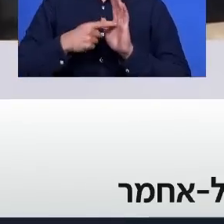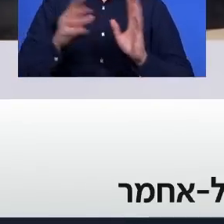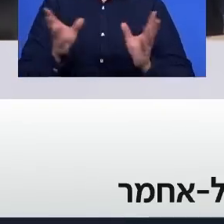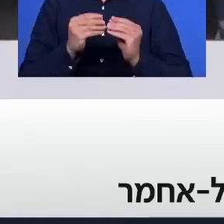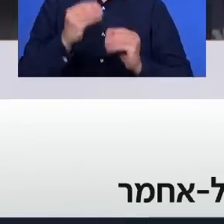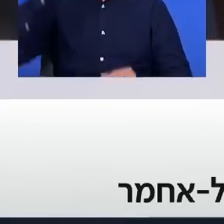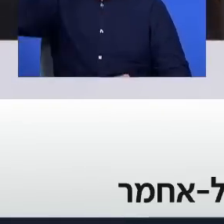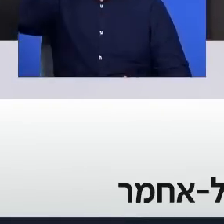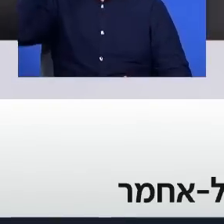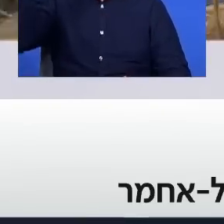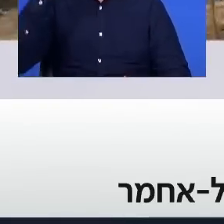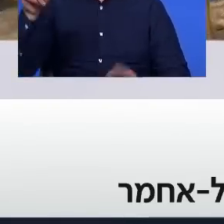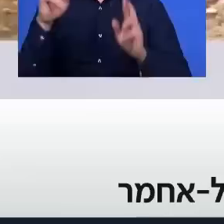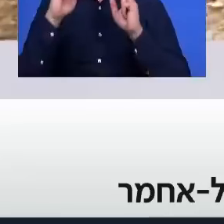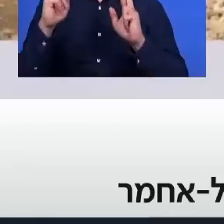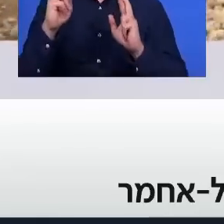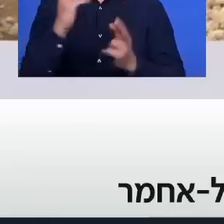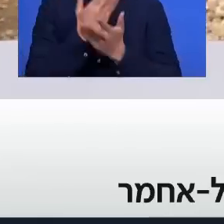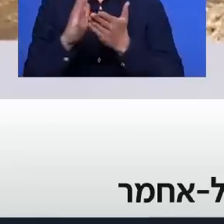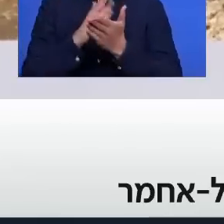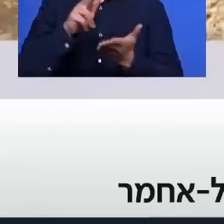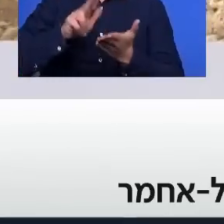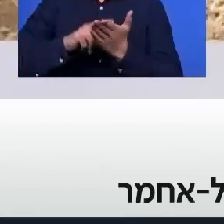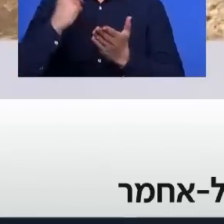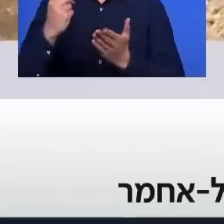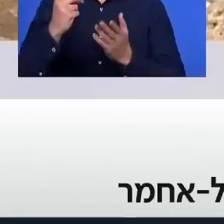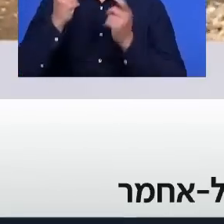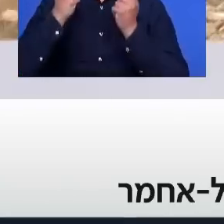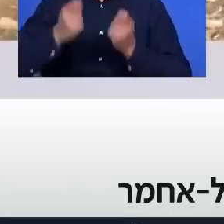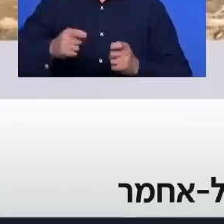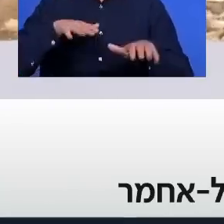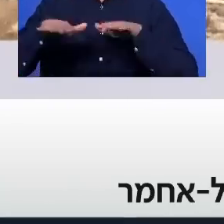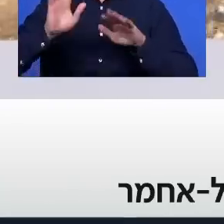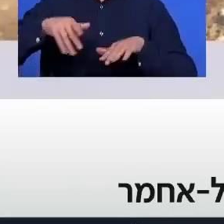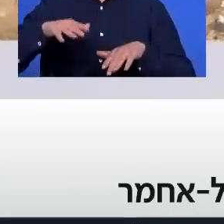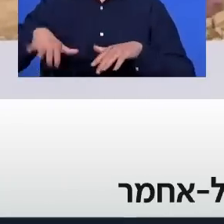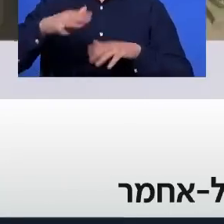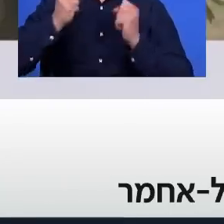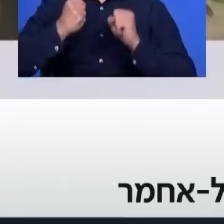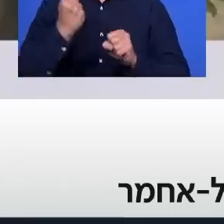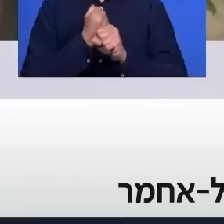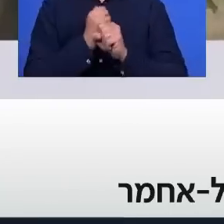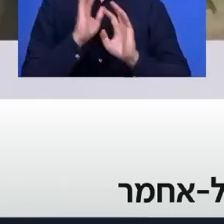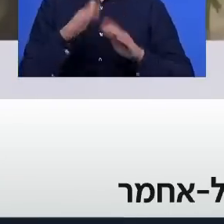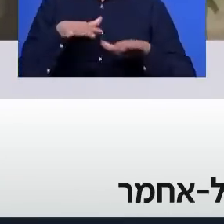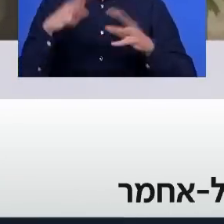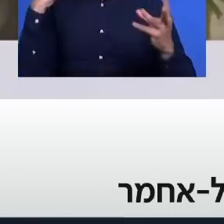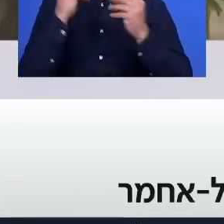גביר, והם מקווים שפסיקה כזאת של בגץ תחייב את הממשלה וגם את מערכת הביטחון לבצע את מה שממשלות הימין ומפלגות הימין מבטיחות כבר הרבה